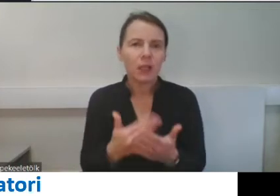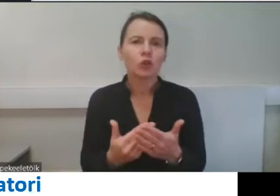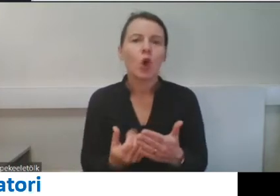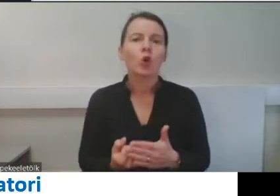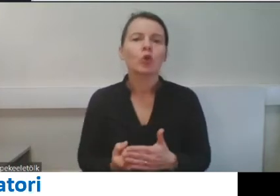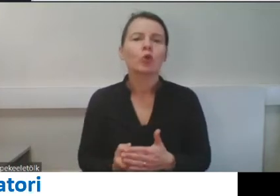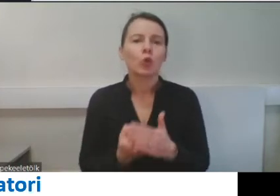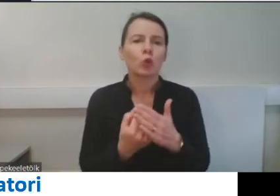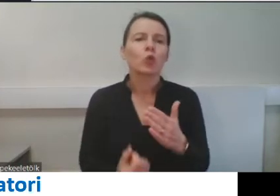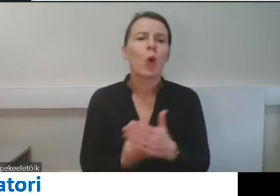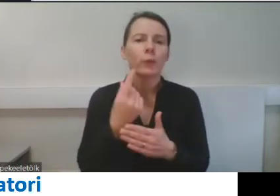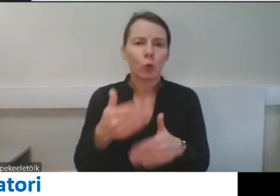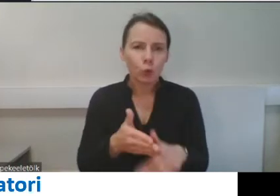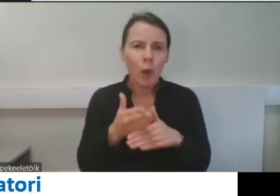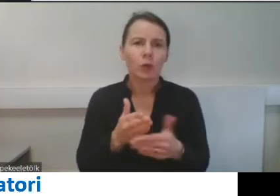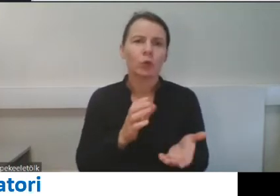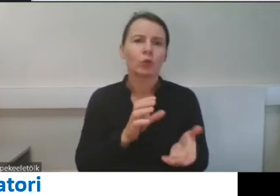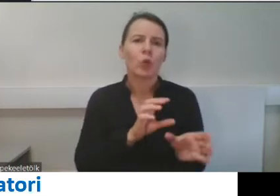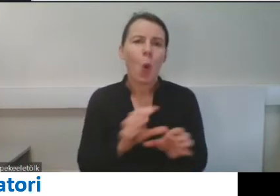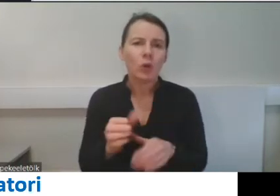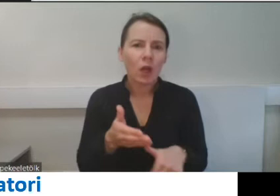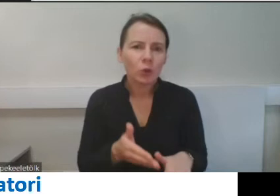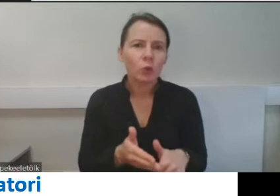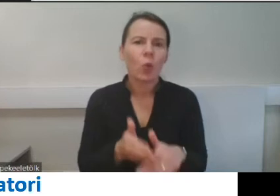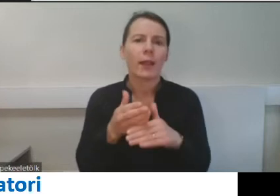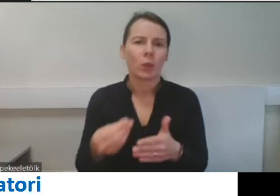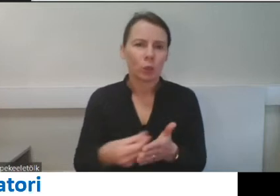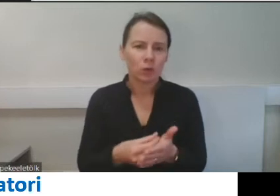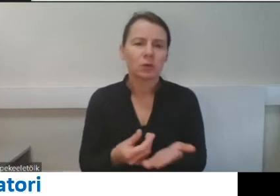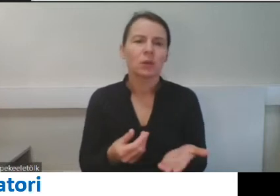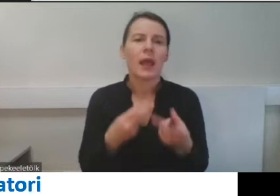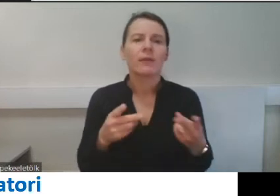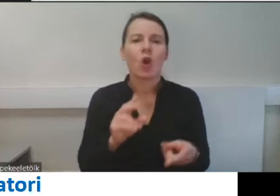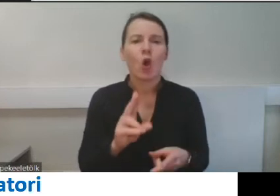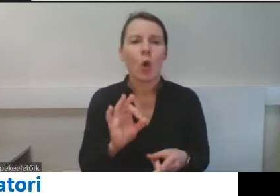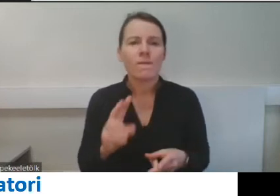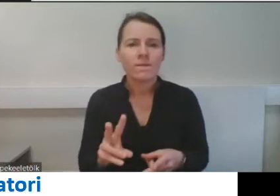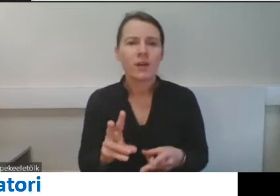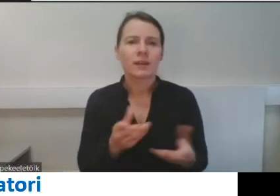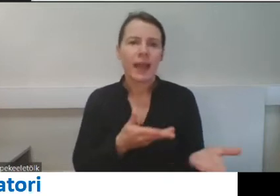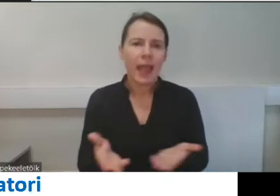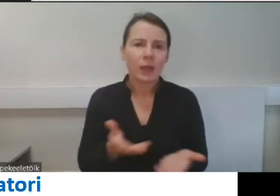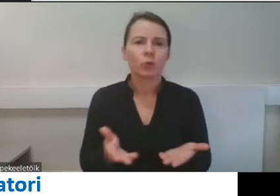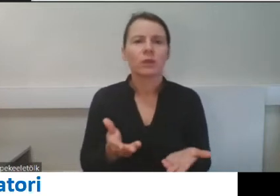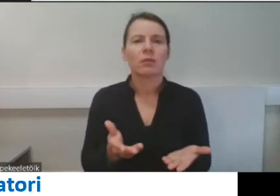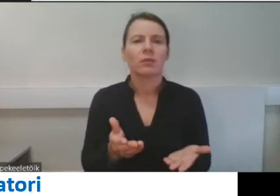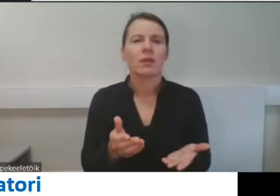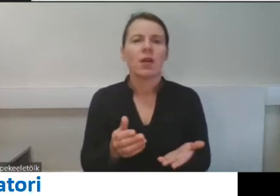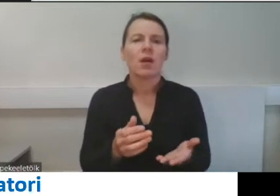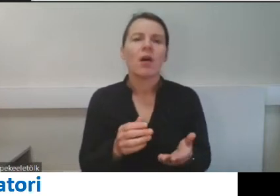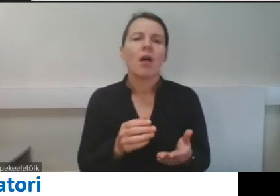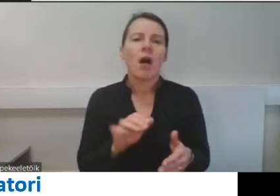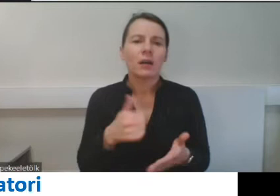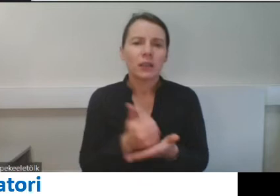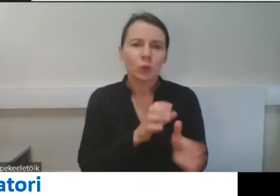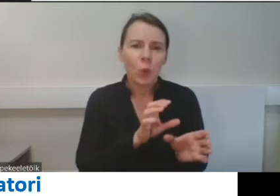prognoos teenuste siis suhtarvu suhtes on olnud tegelikult kõrgem, kui me täna oleme saavutanud. Me